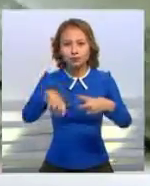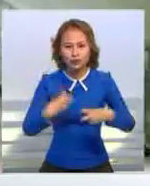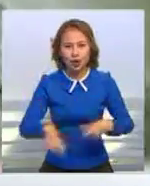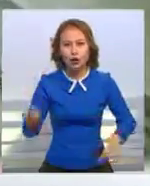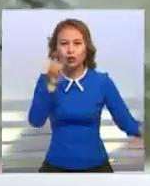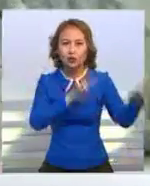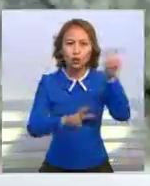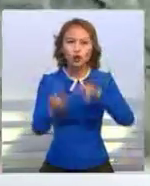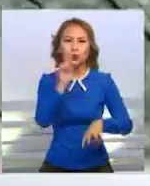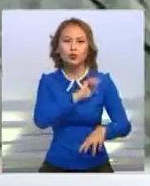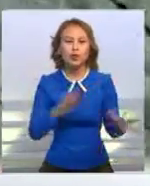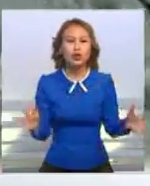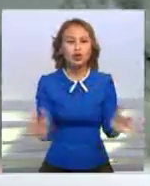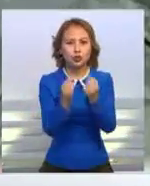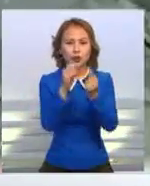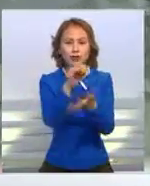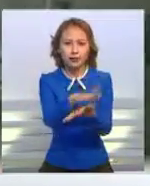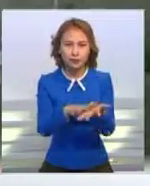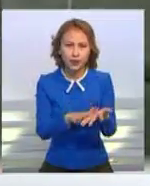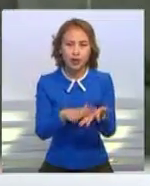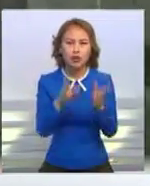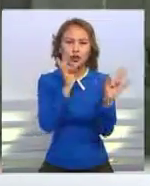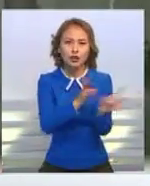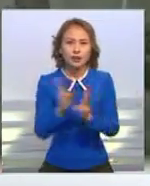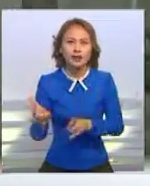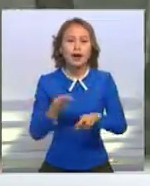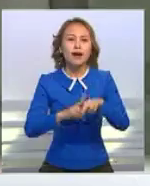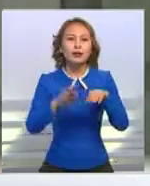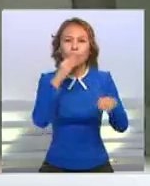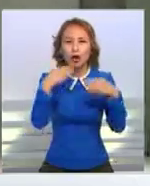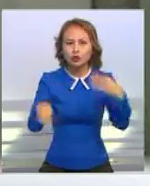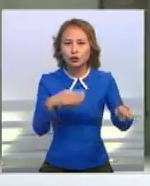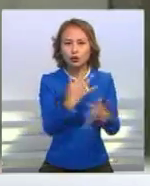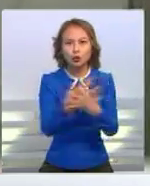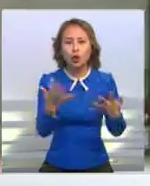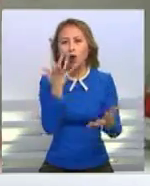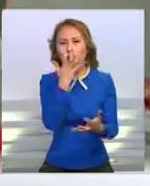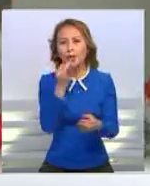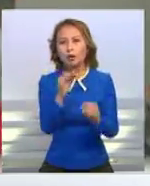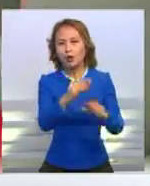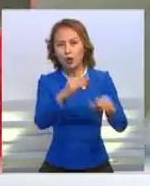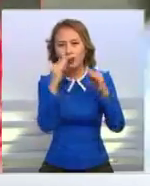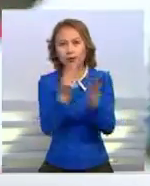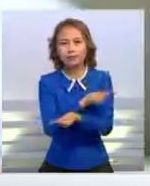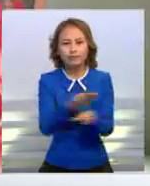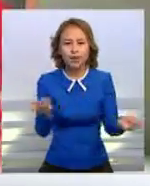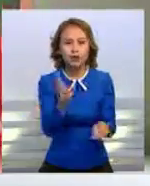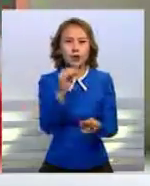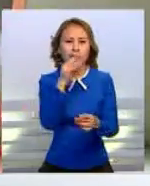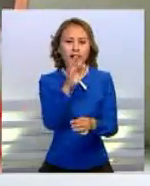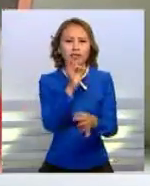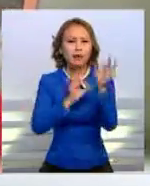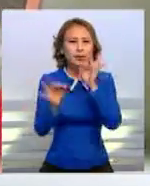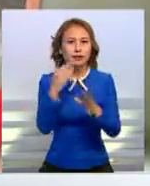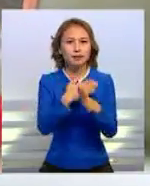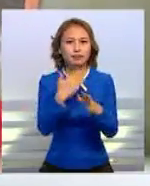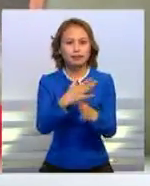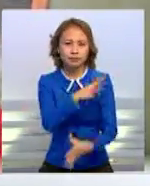аймағында іздестіру-құтқару жұмыстары жүріп жатыр. Жапа шеккендерге азық-түлік, жылы көрпе таратылып, дәрігерлік көмек